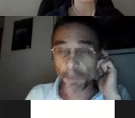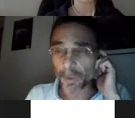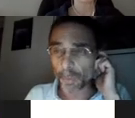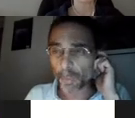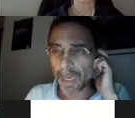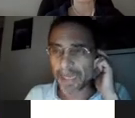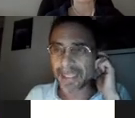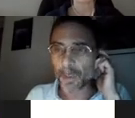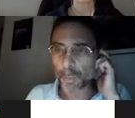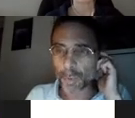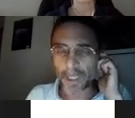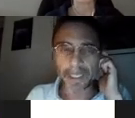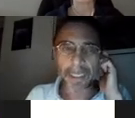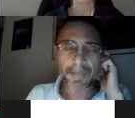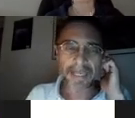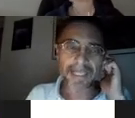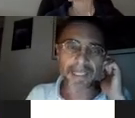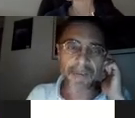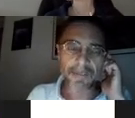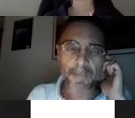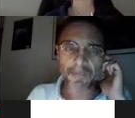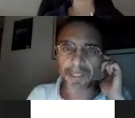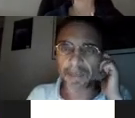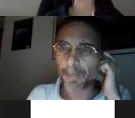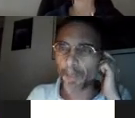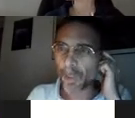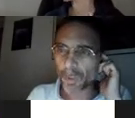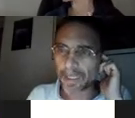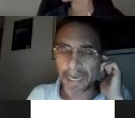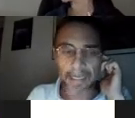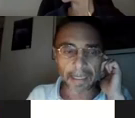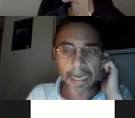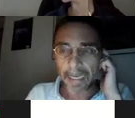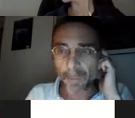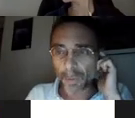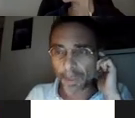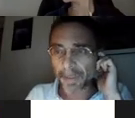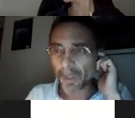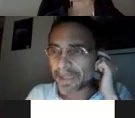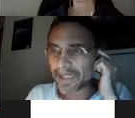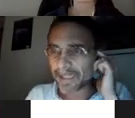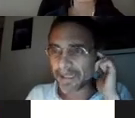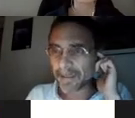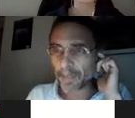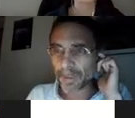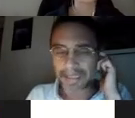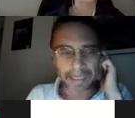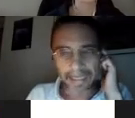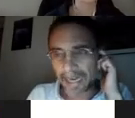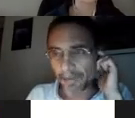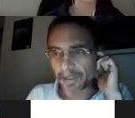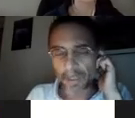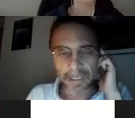fonti istituzionali di raggiungere in maniera significativa per Brasilia la popolazione italiana. E questo è particolarmente importante,